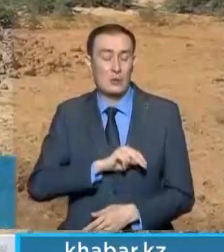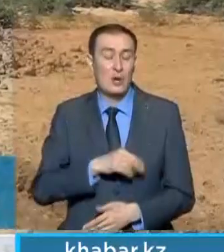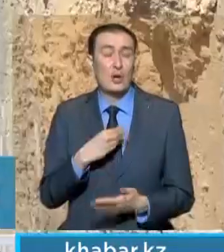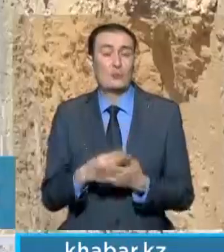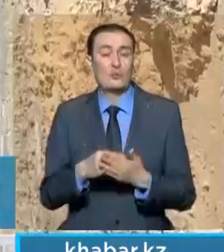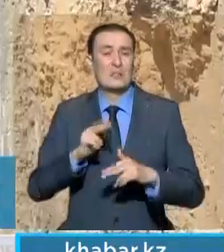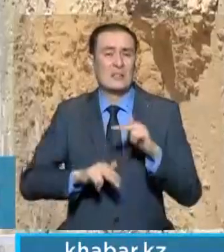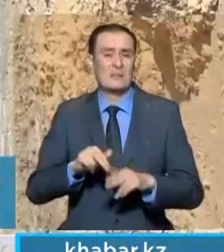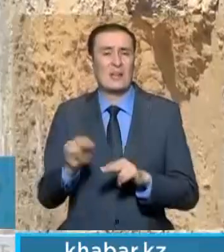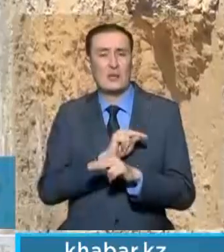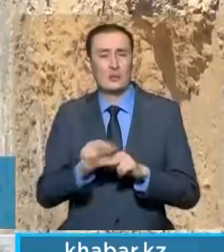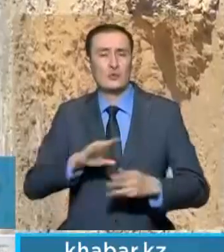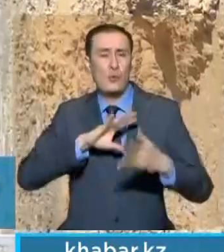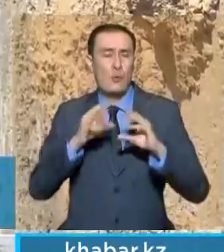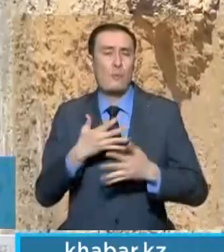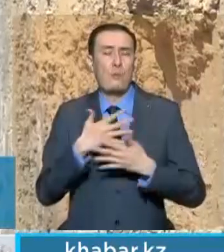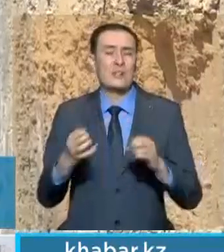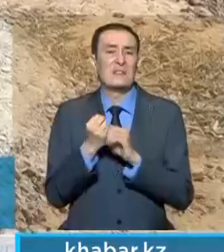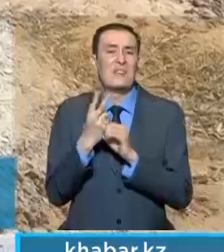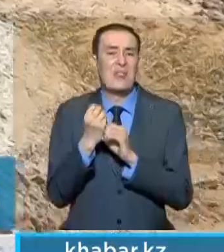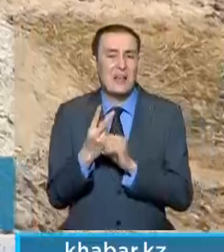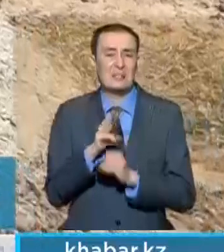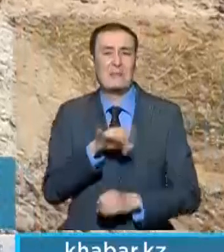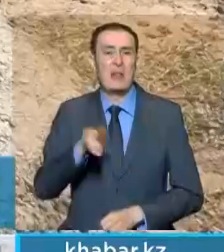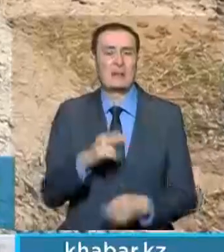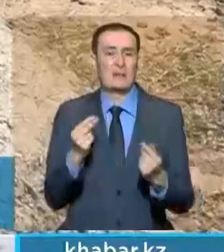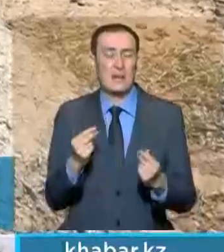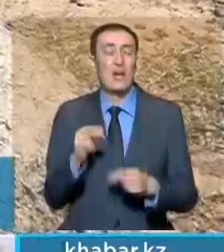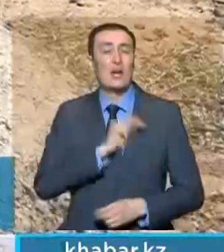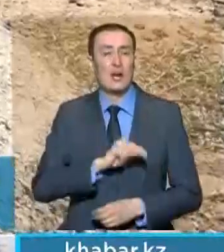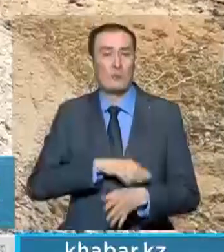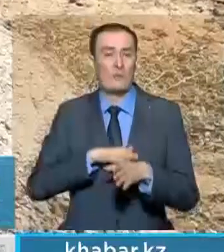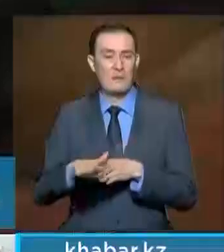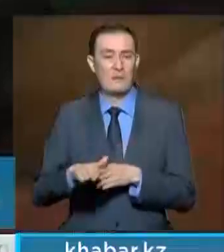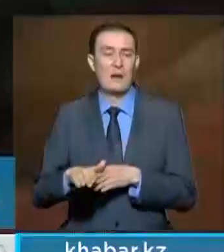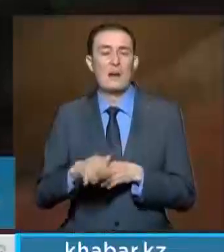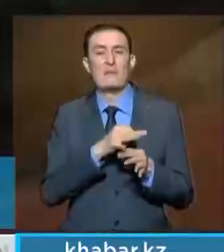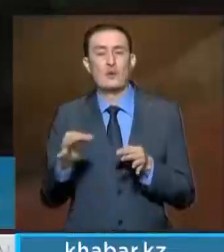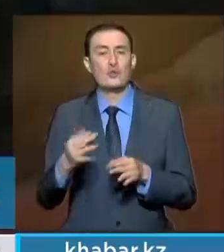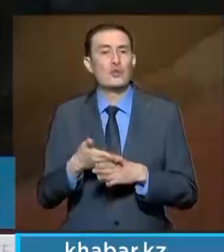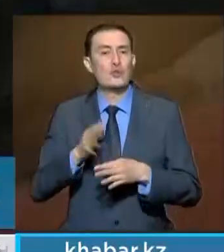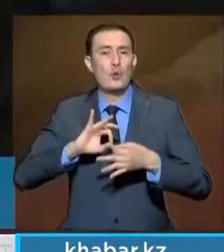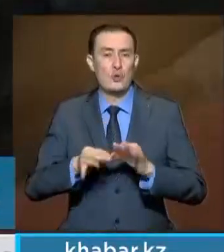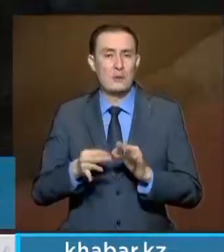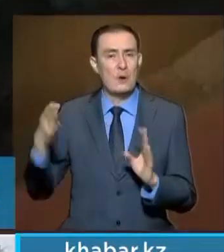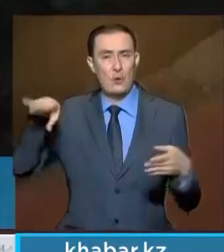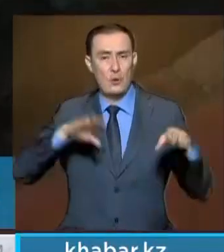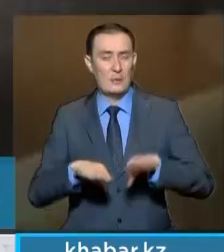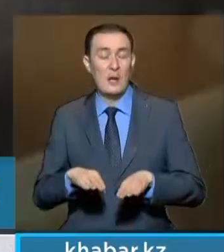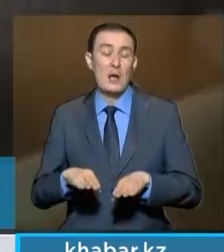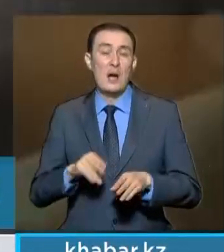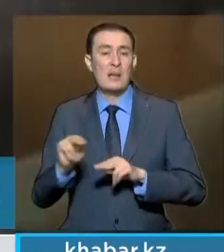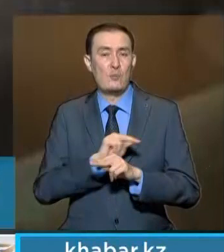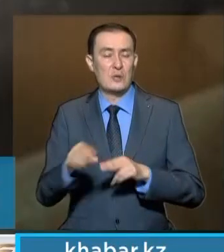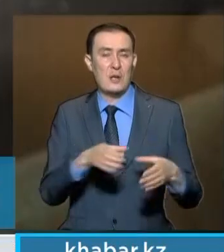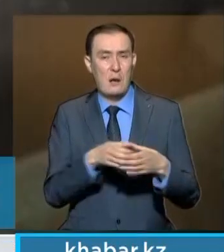бюджет строительства и Реконструкции превысит 12 млрд тенги причём работы выполнят в районах со сложным рельефом местности ремонтные